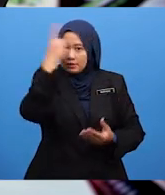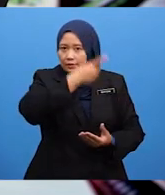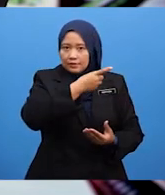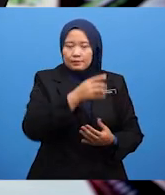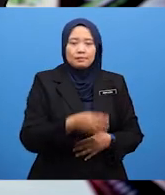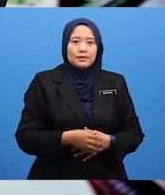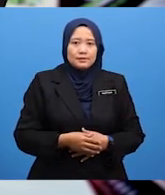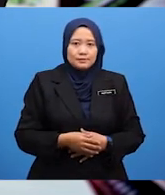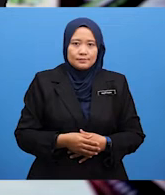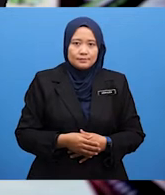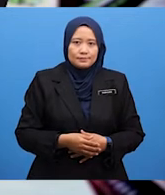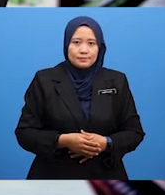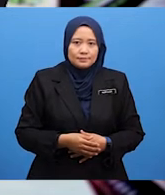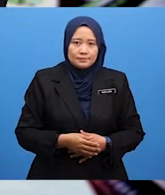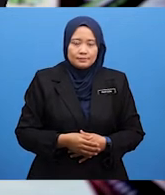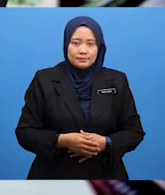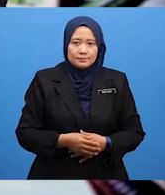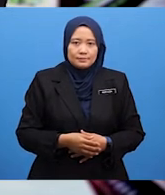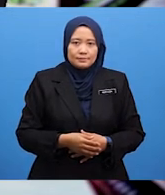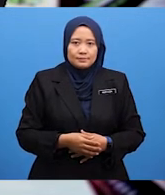kalau kita petik tali C ini,